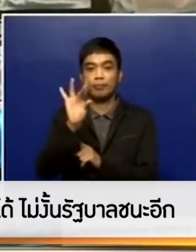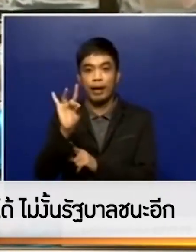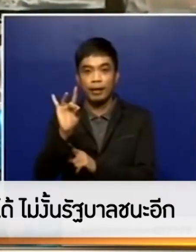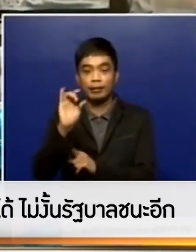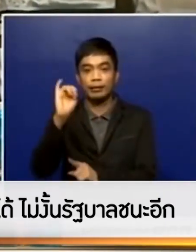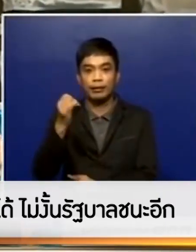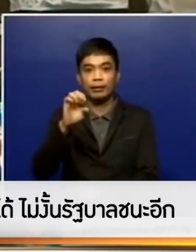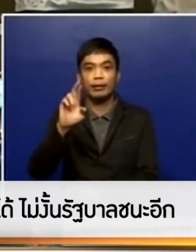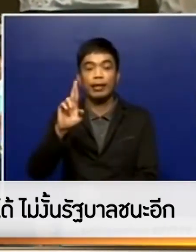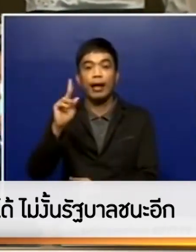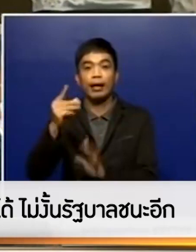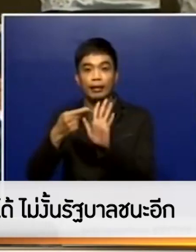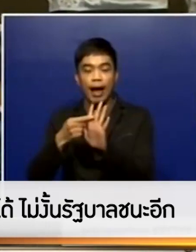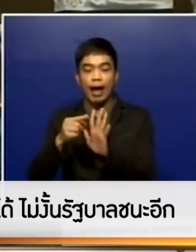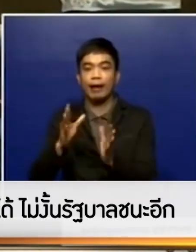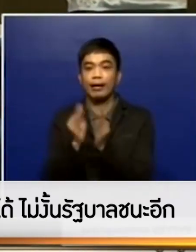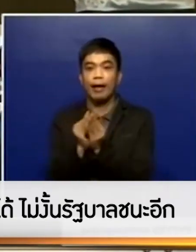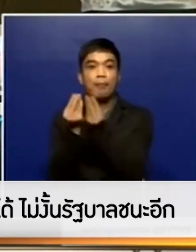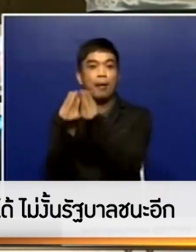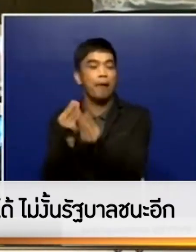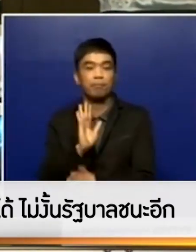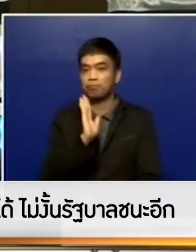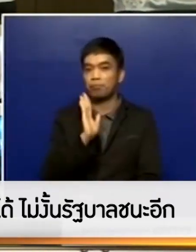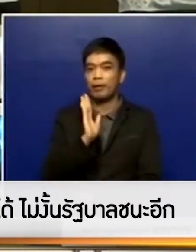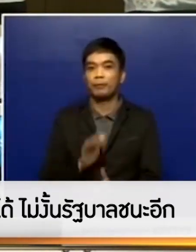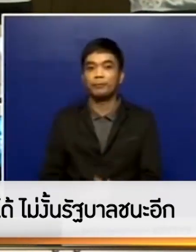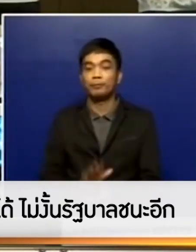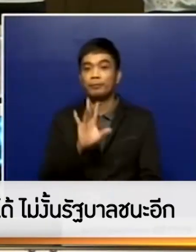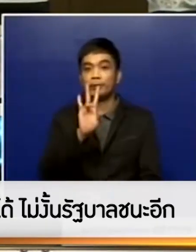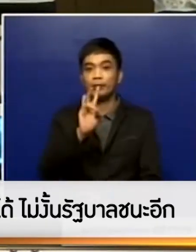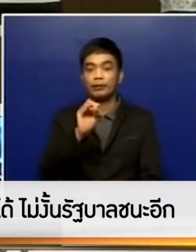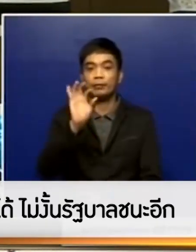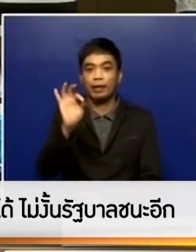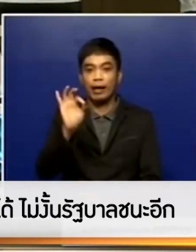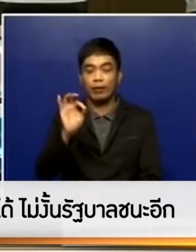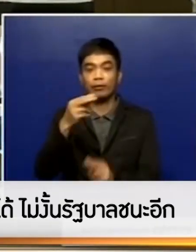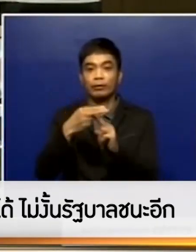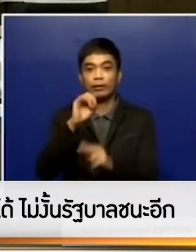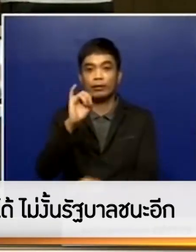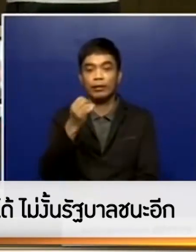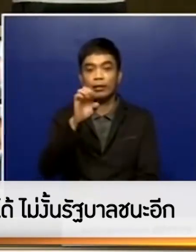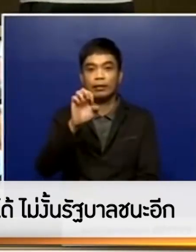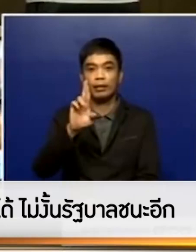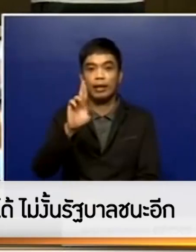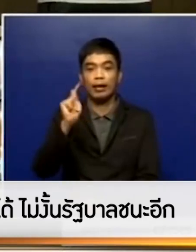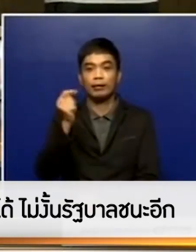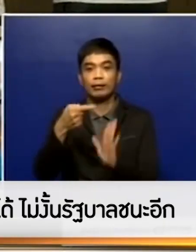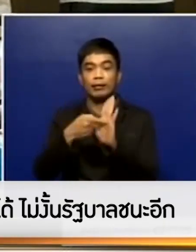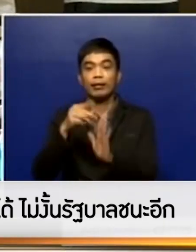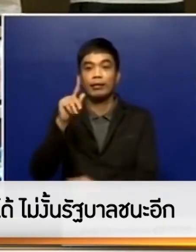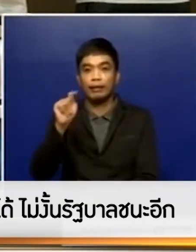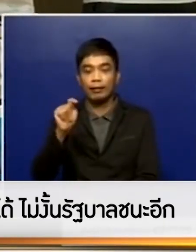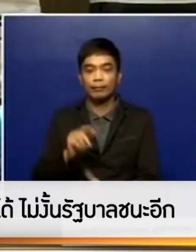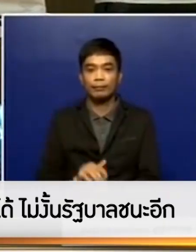แล้วก็มีคนเอามาเตือนว่าถ้าความเนี่ยเดี๋ยวรัฐบาลจะต้องไปนะเพราะว่าจะต้องมีความรับผิดชอบหรืออาจจะต้องหาโอกาสในการยุบสภานะ